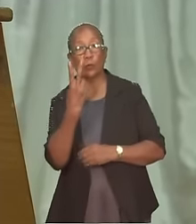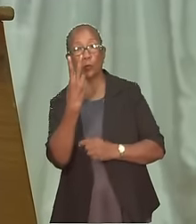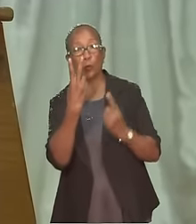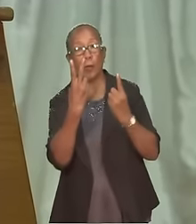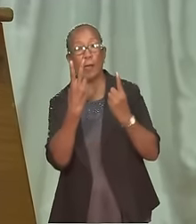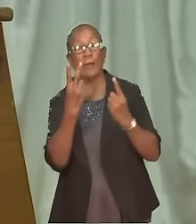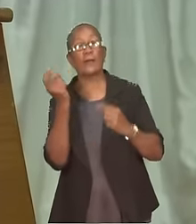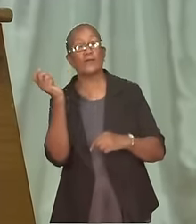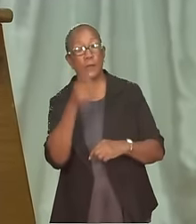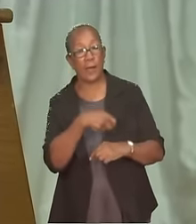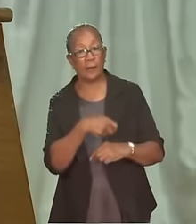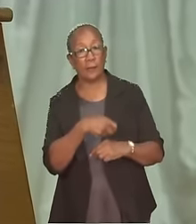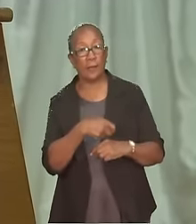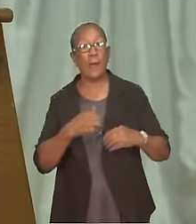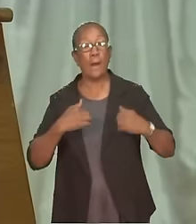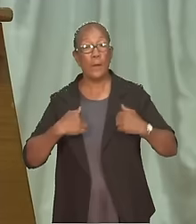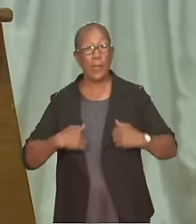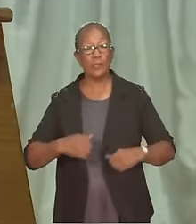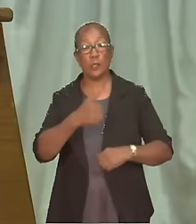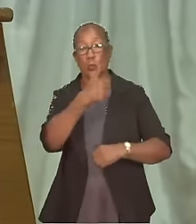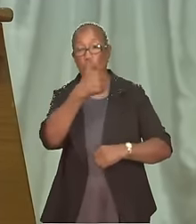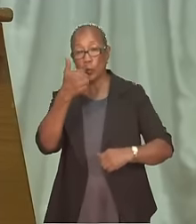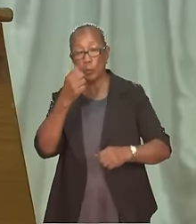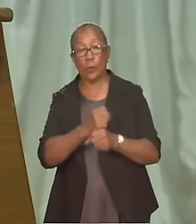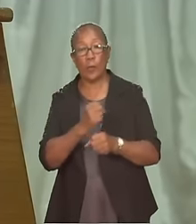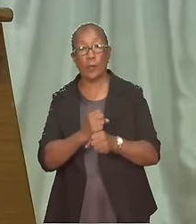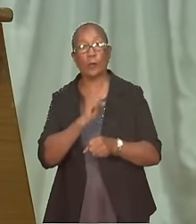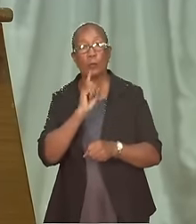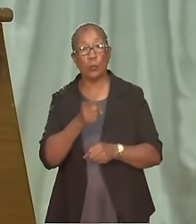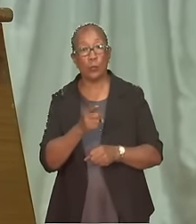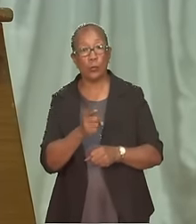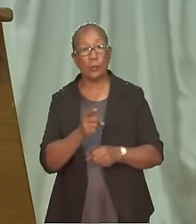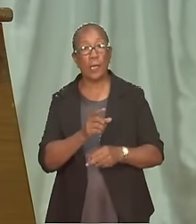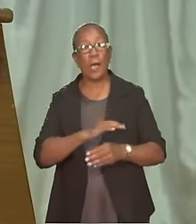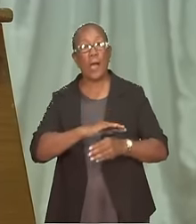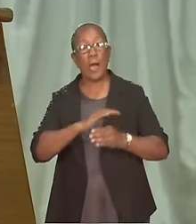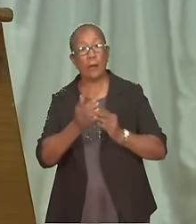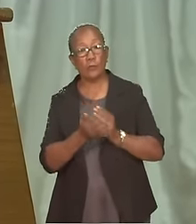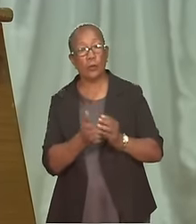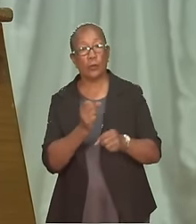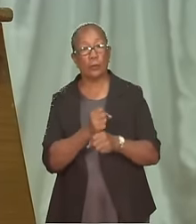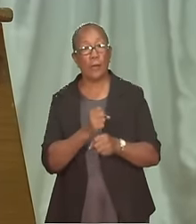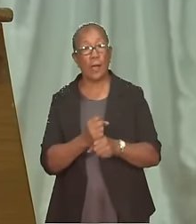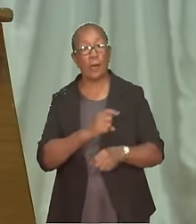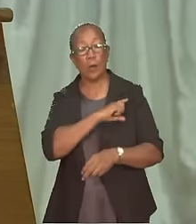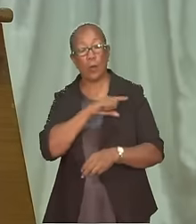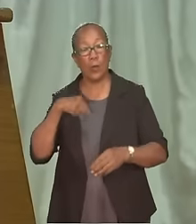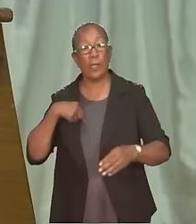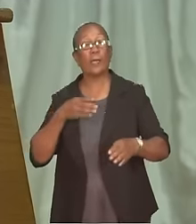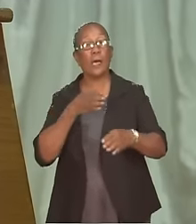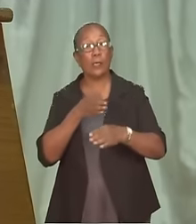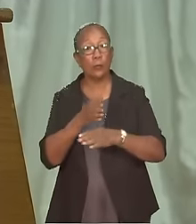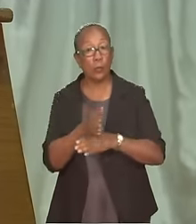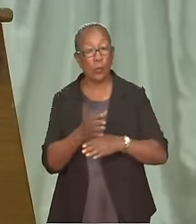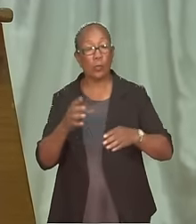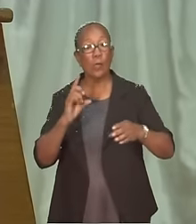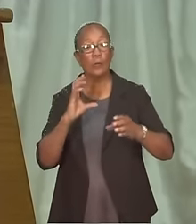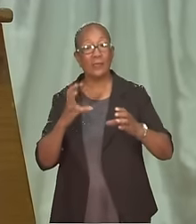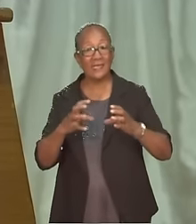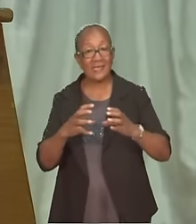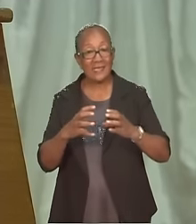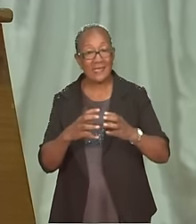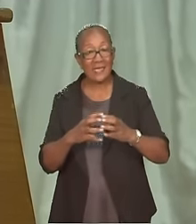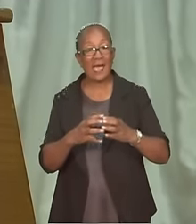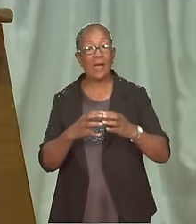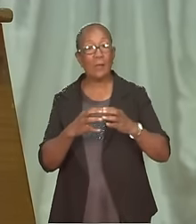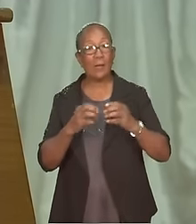Mijn mensen, het goede werk moet afgemaakt worden. Wij gaan door met besturen. En we moeten die samenleving goed